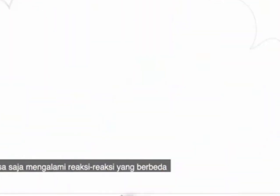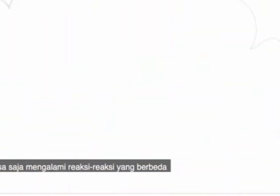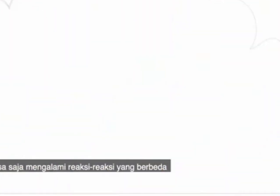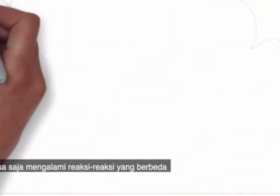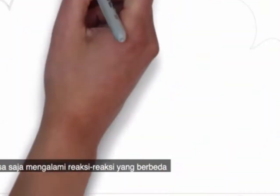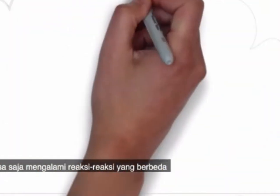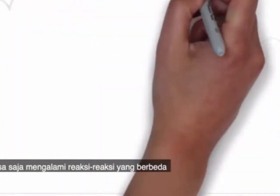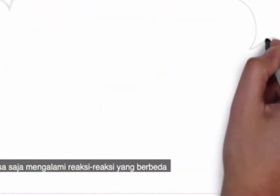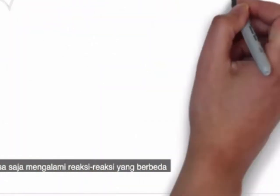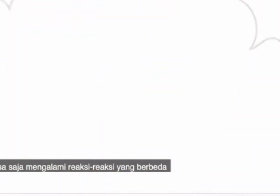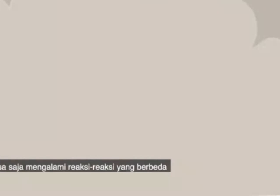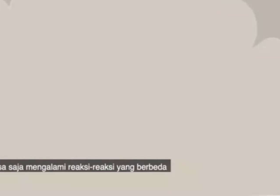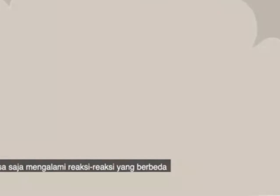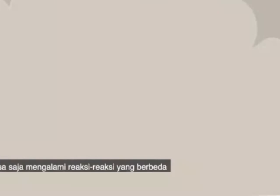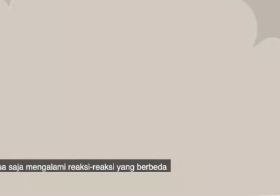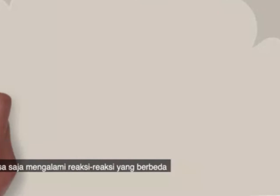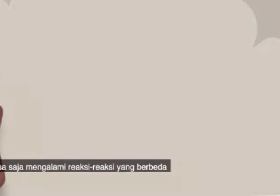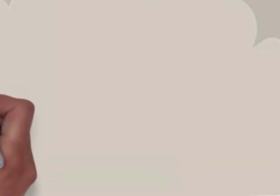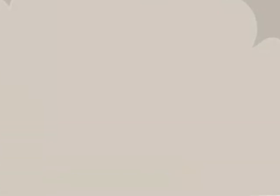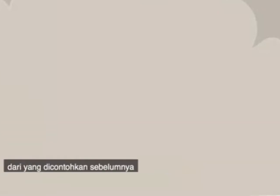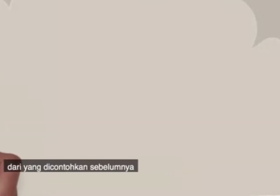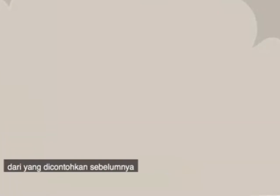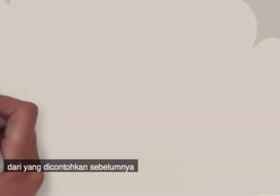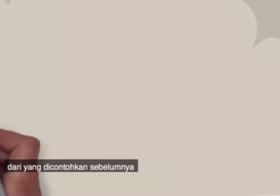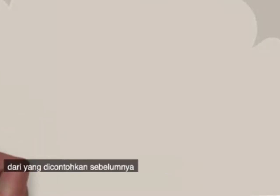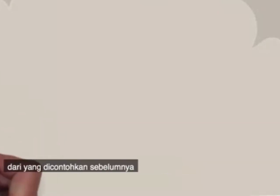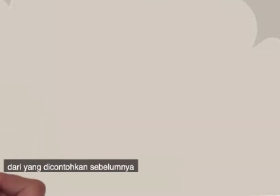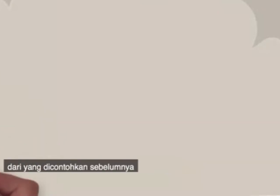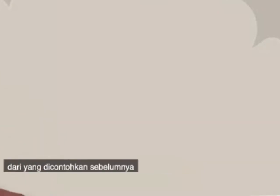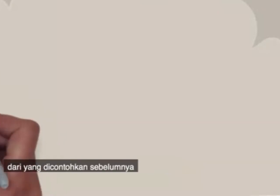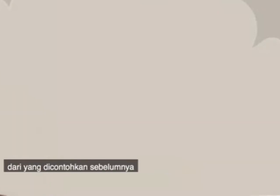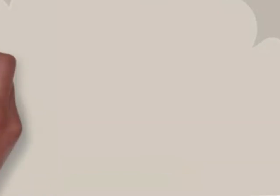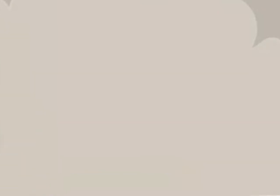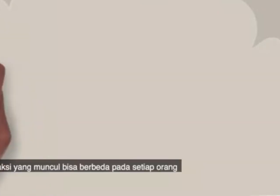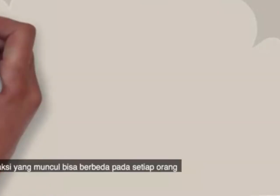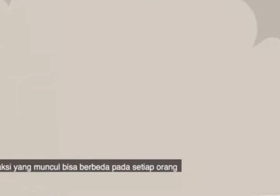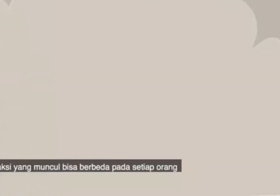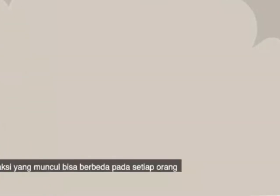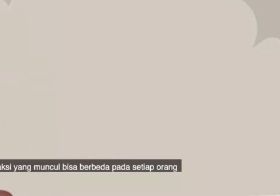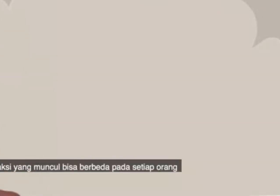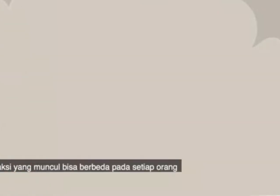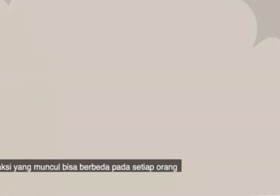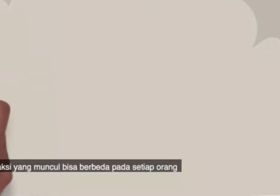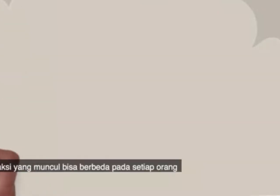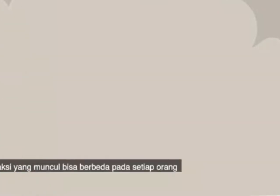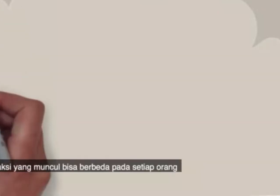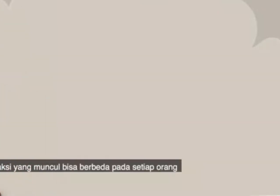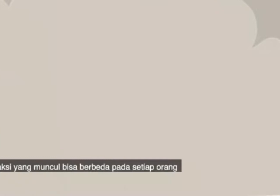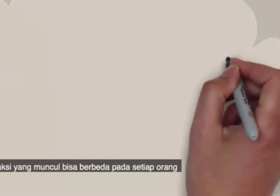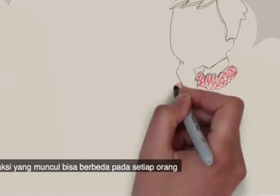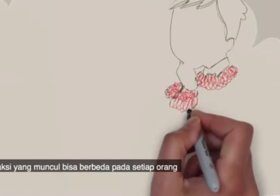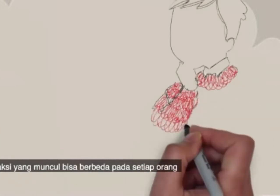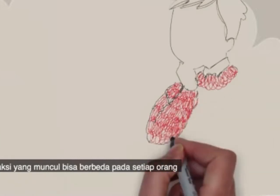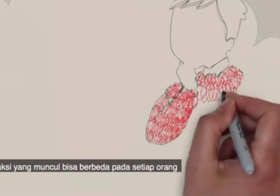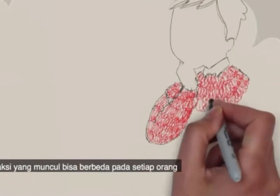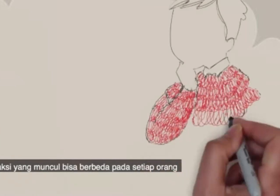Kita bisa saja mengalami reaksi-reaksi yang berbeda dari yang dicontohkan sebelumnya. Segala reaksi yang muncul